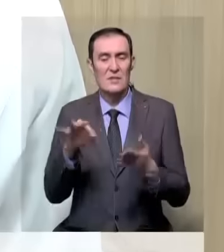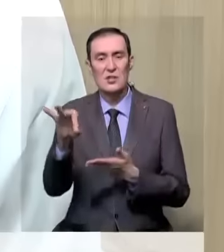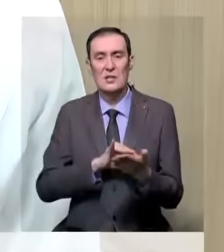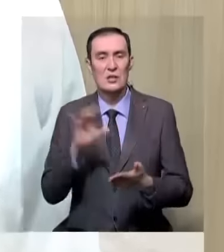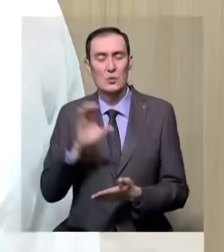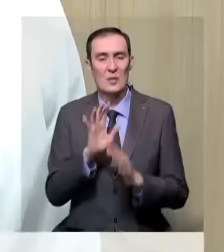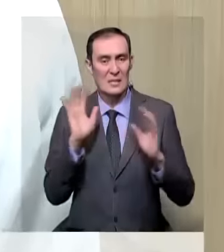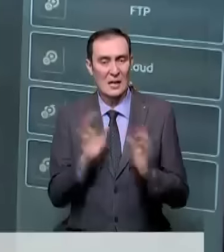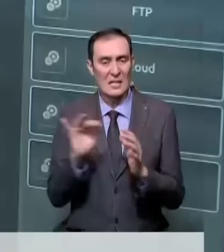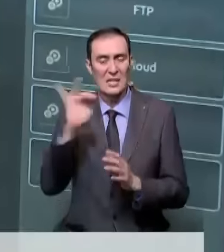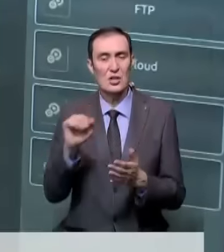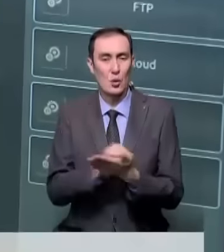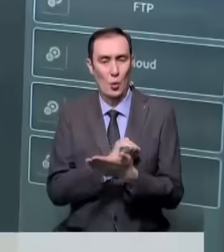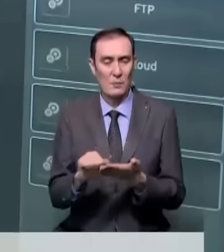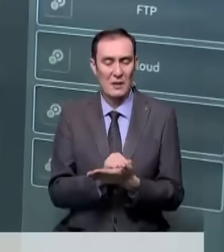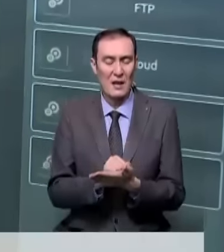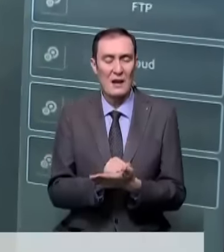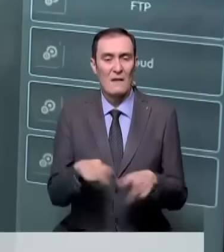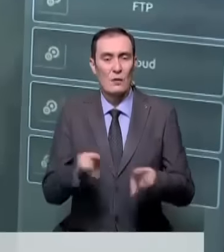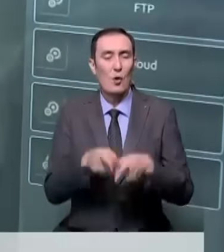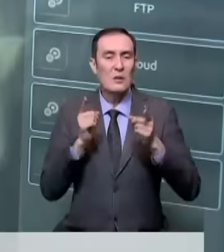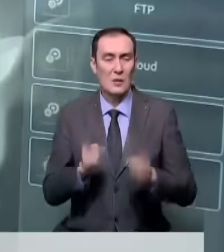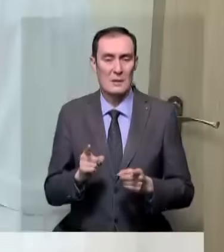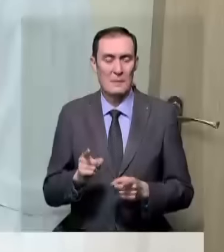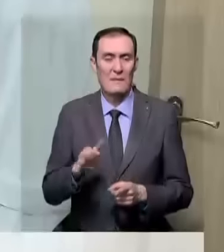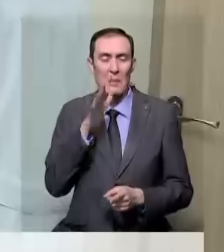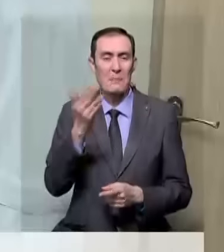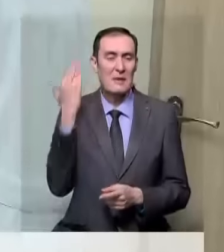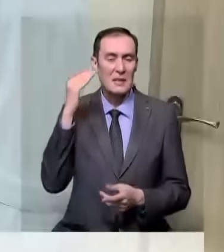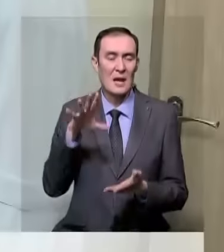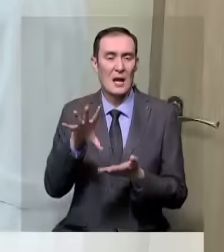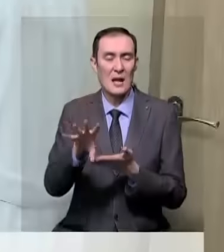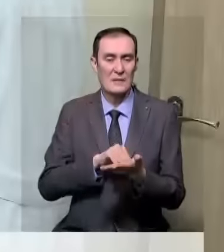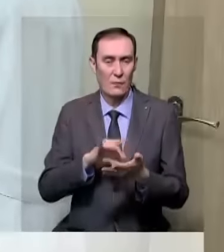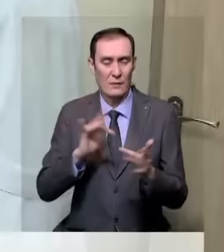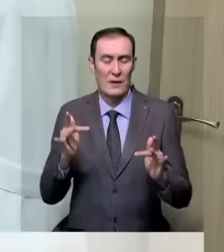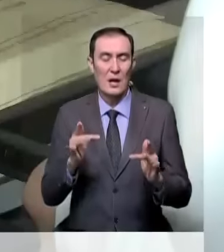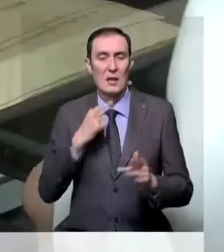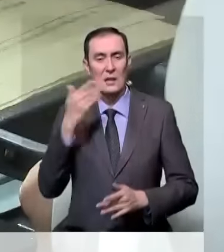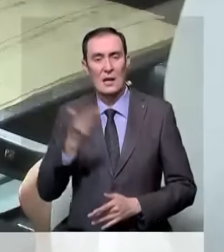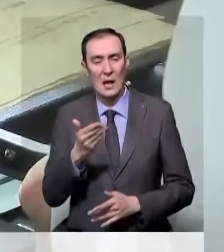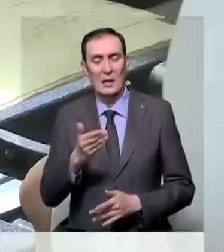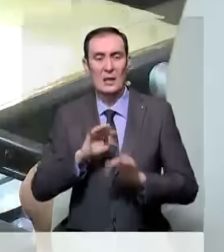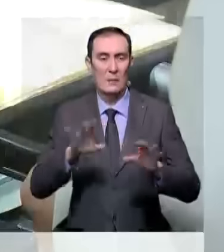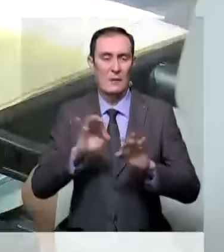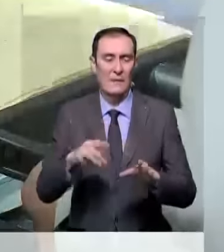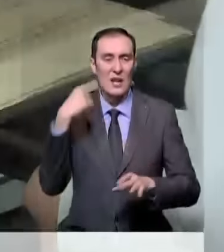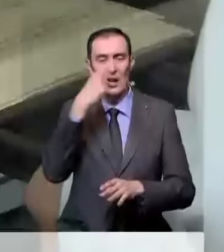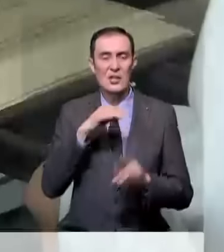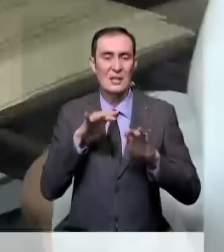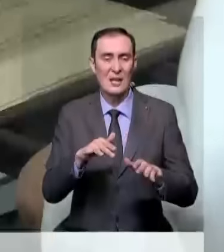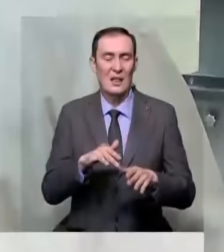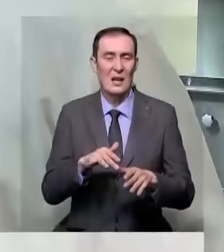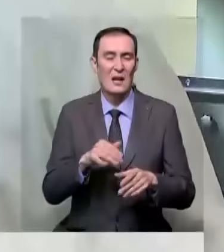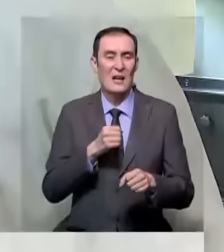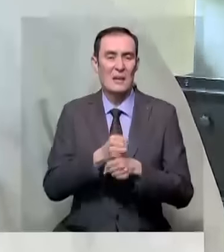позволяют сохранить исторический документ в том виде, который он имел на момент оцифровки. Доклады на пленумах Компартии, личные дела